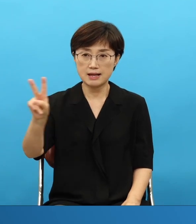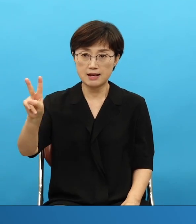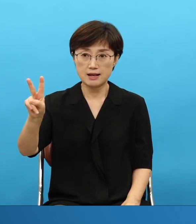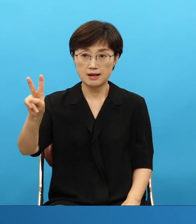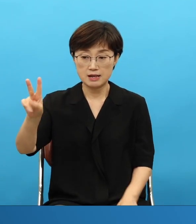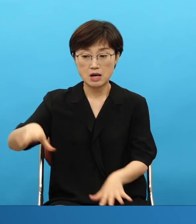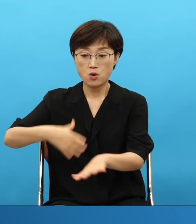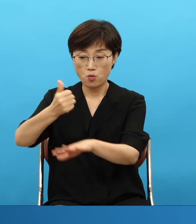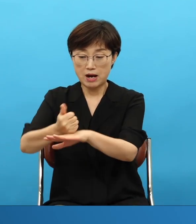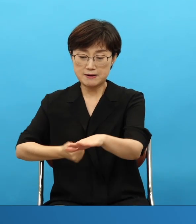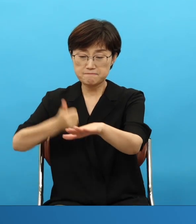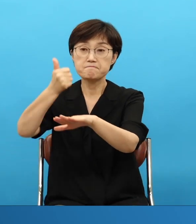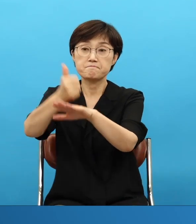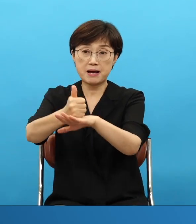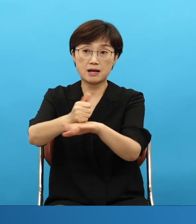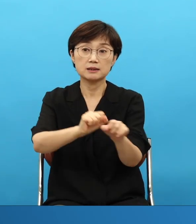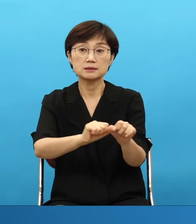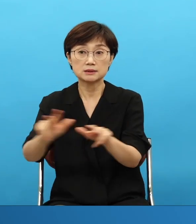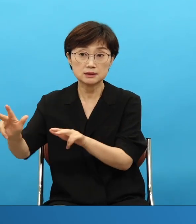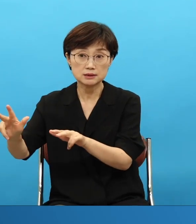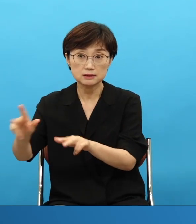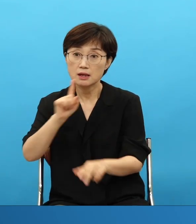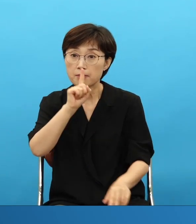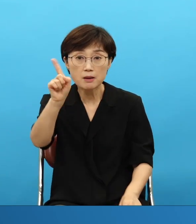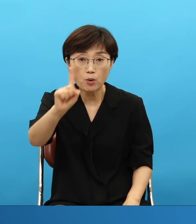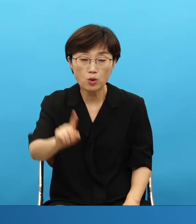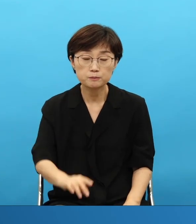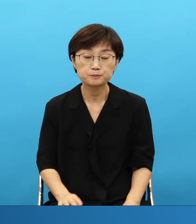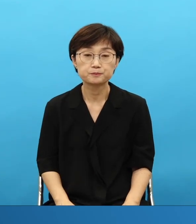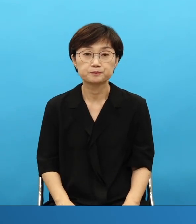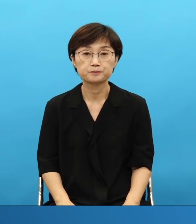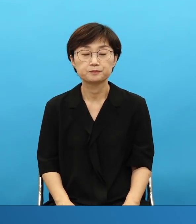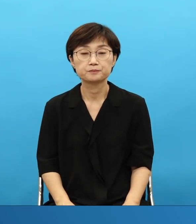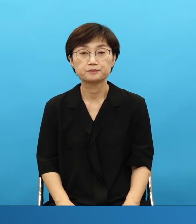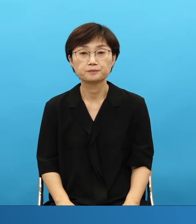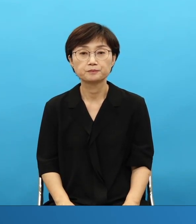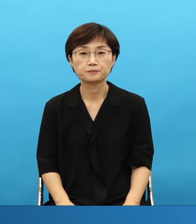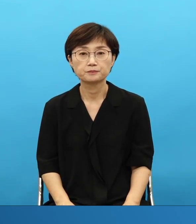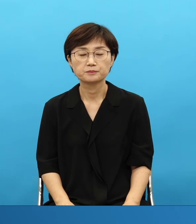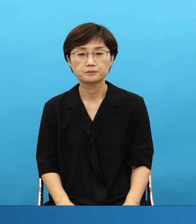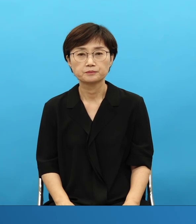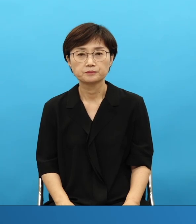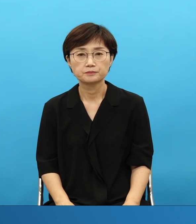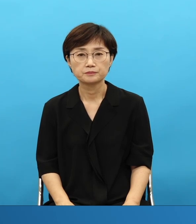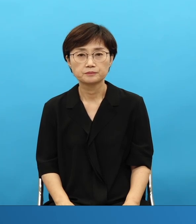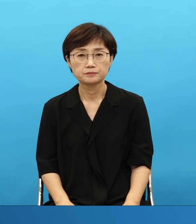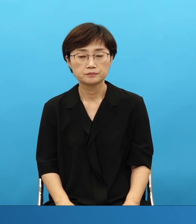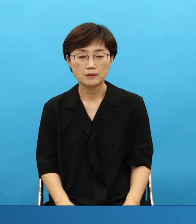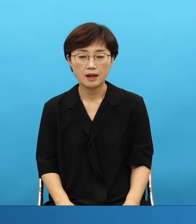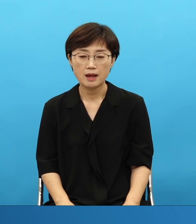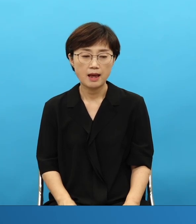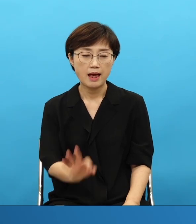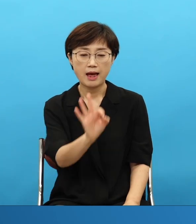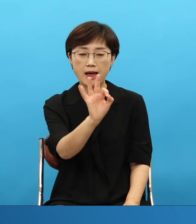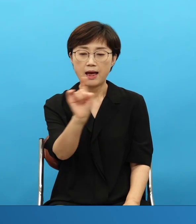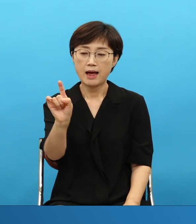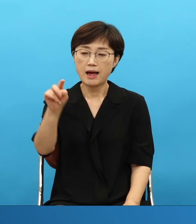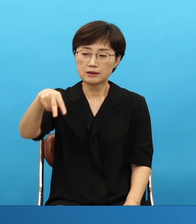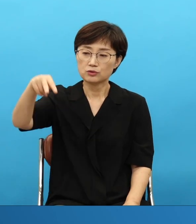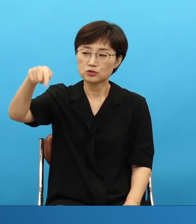되자마자 전달을 했어요. As soon as Hezekiah became king, he relayed this message 아수르에다가 to